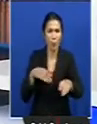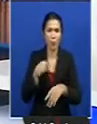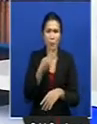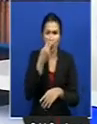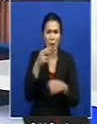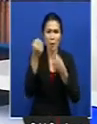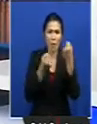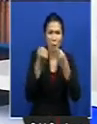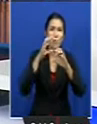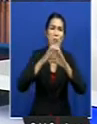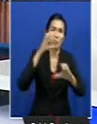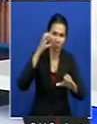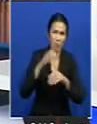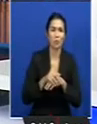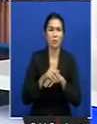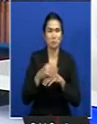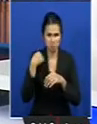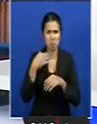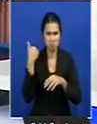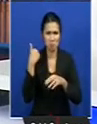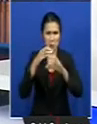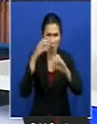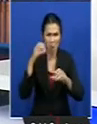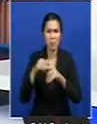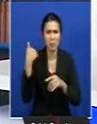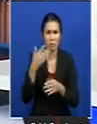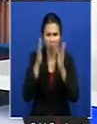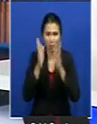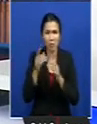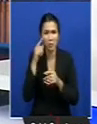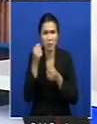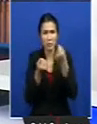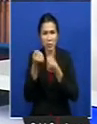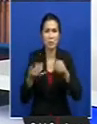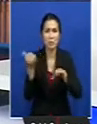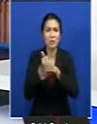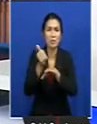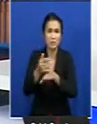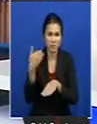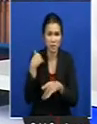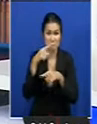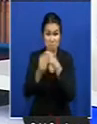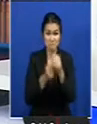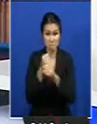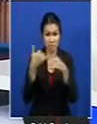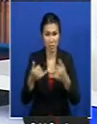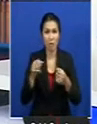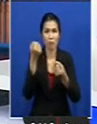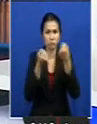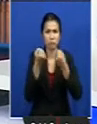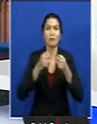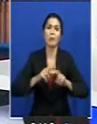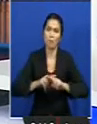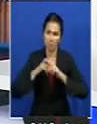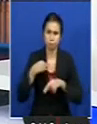ทั้งรถบขส.ก็มีเยอะเหมือนกันนะคะบางท่านเดินทางกลับโดยรถขนส่งสาธารณะแต่ปีนี้รถส่วนตัว